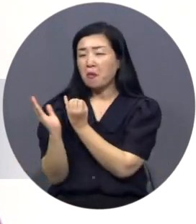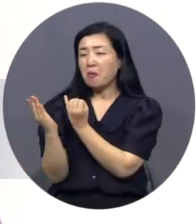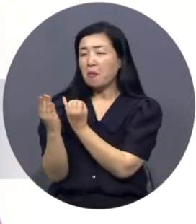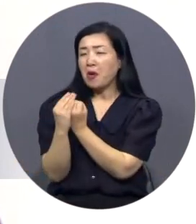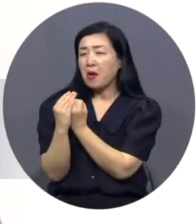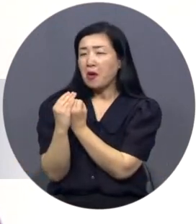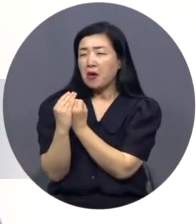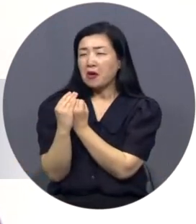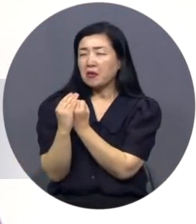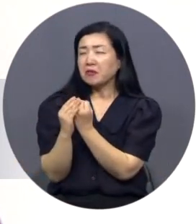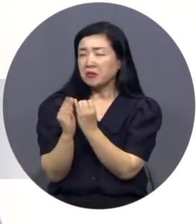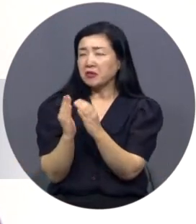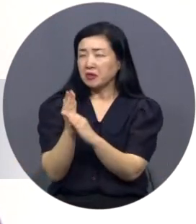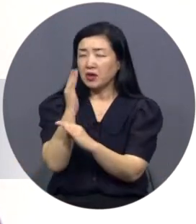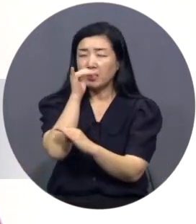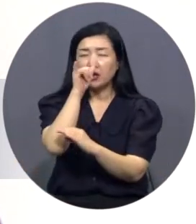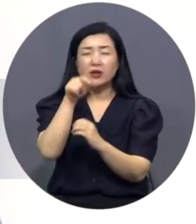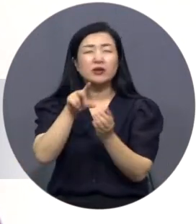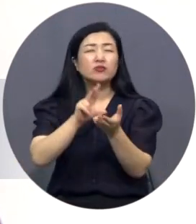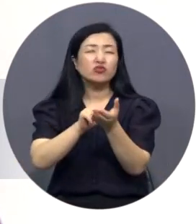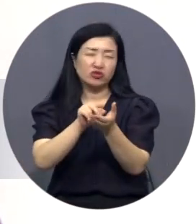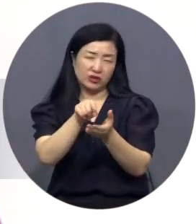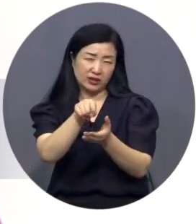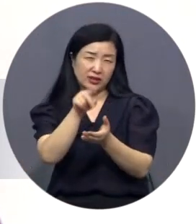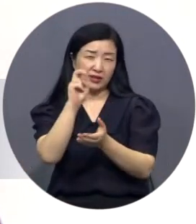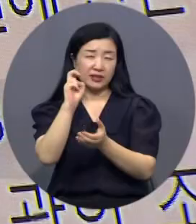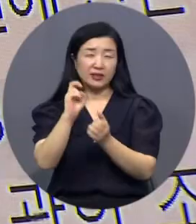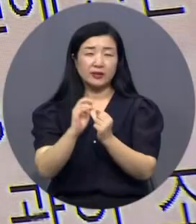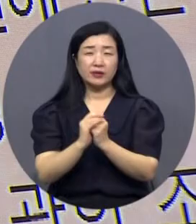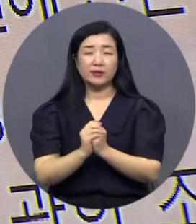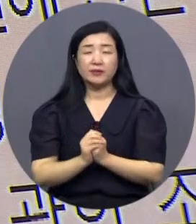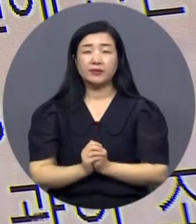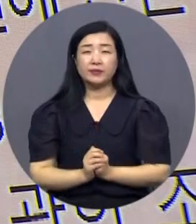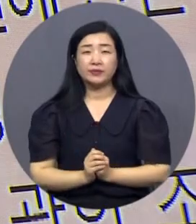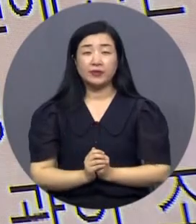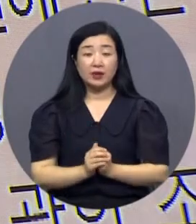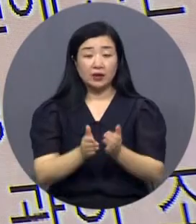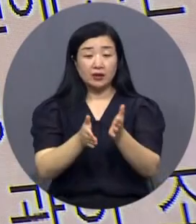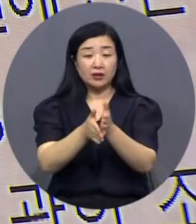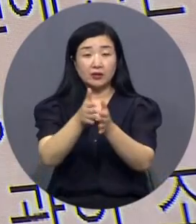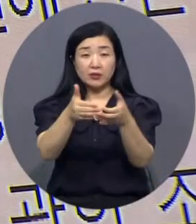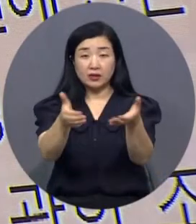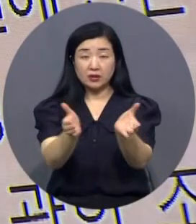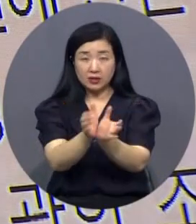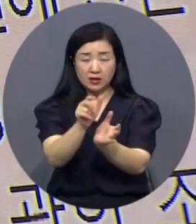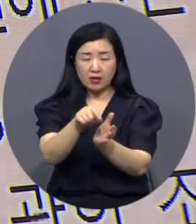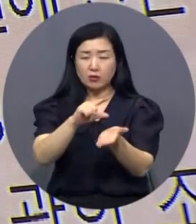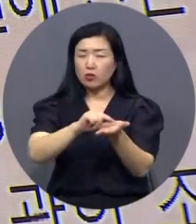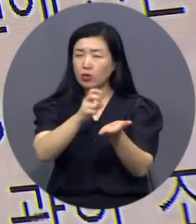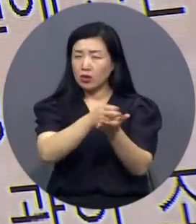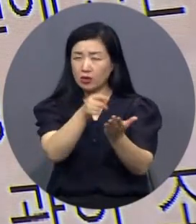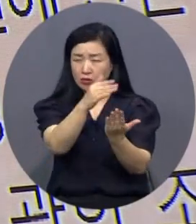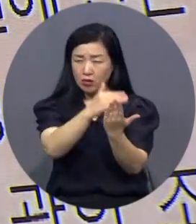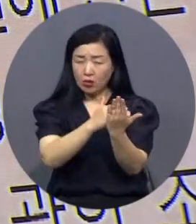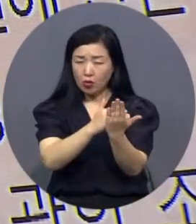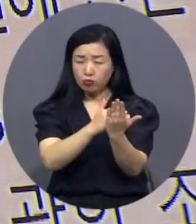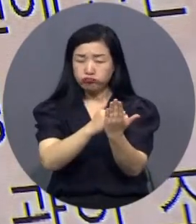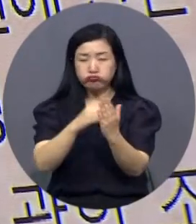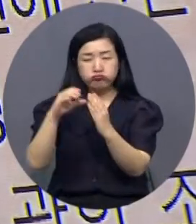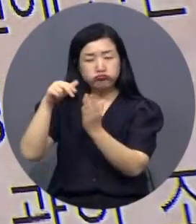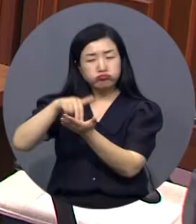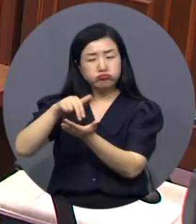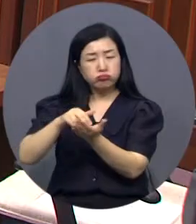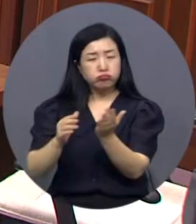문제를 넘어가려고 하는 것, 이런 것들이 사실은 문제가 되기 때문에. 시민단체들은 조례안이 의견 수렴 이틀